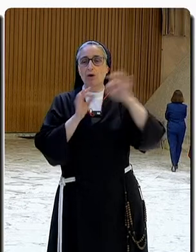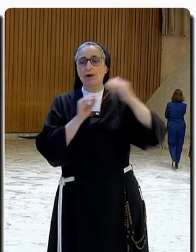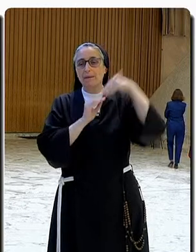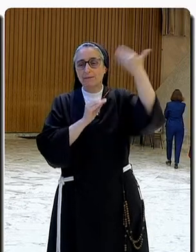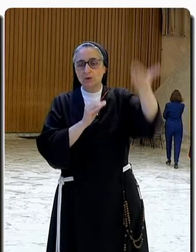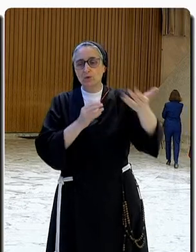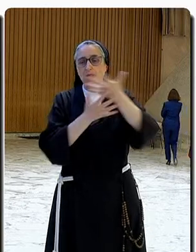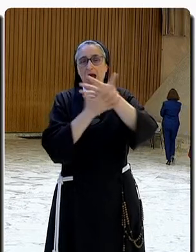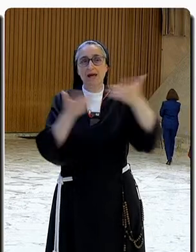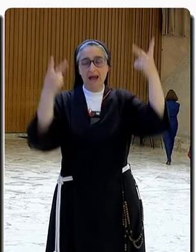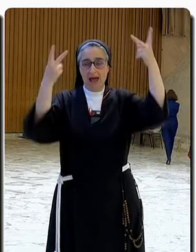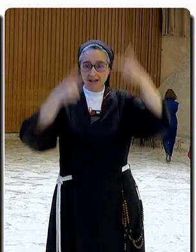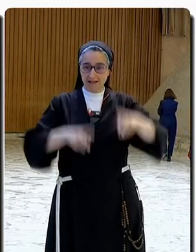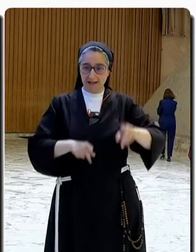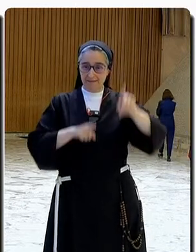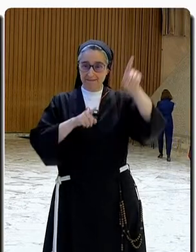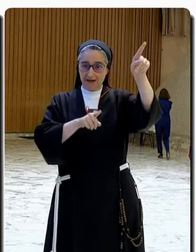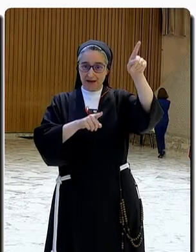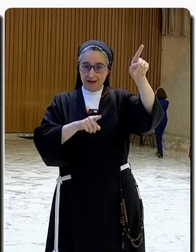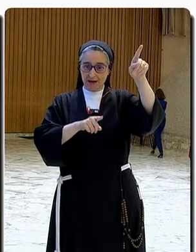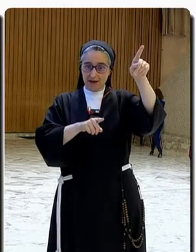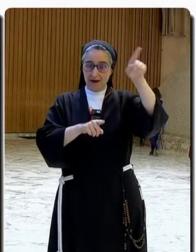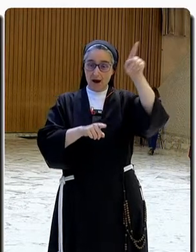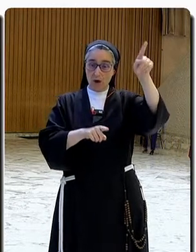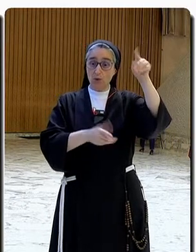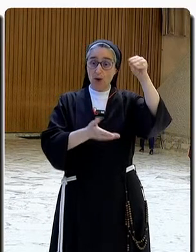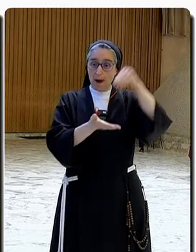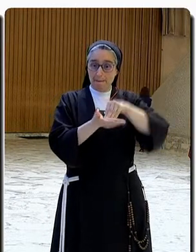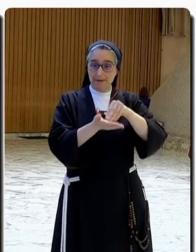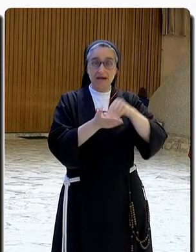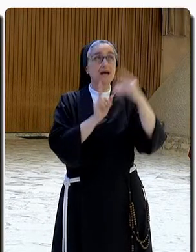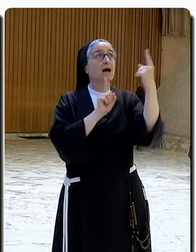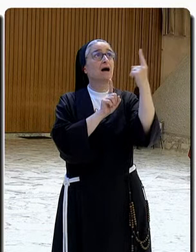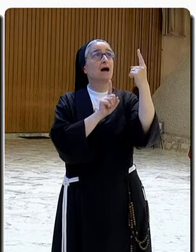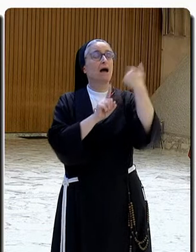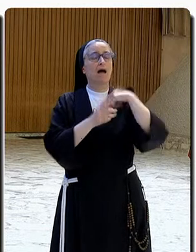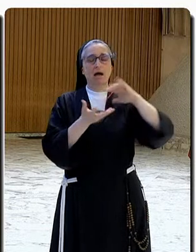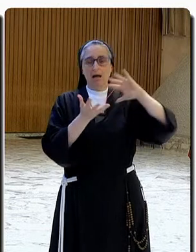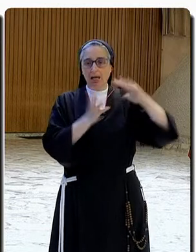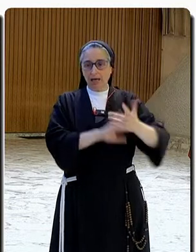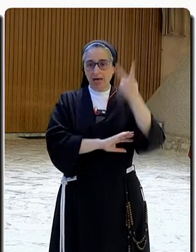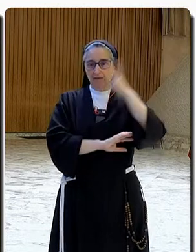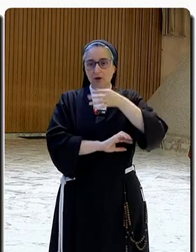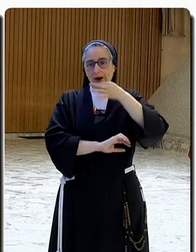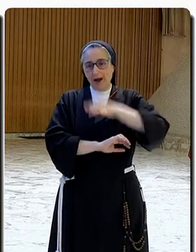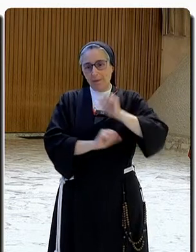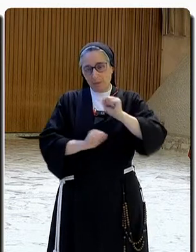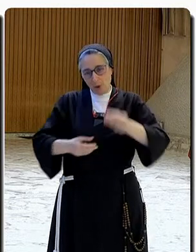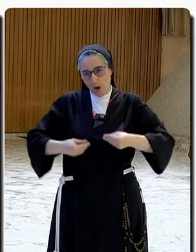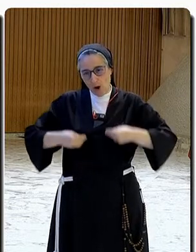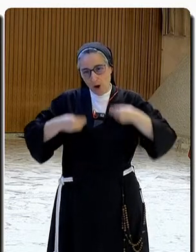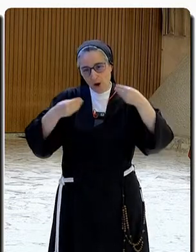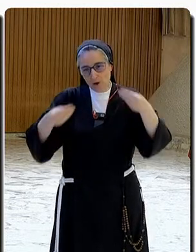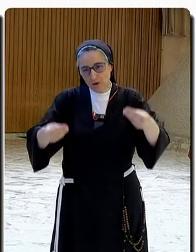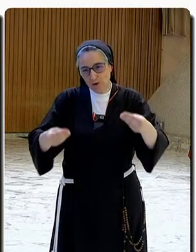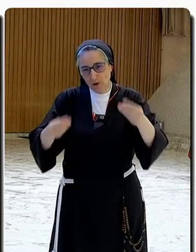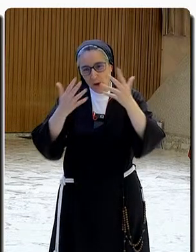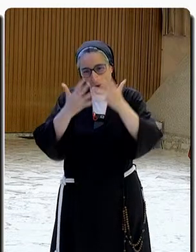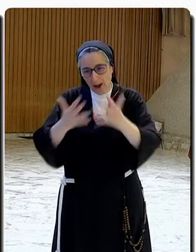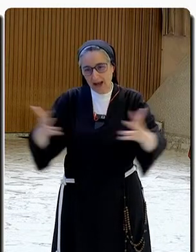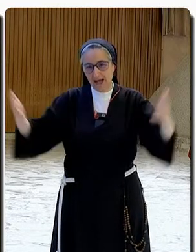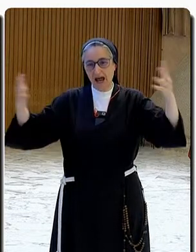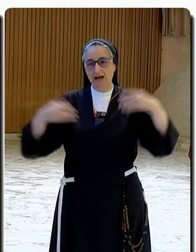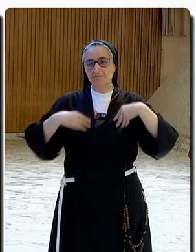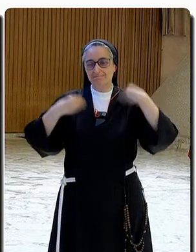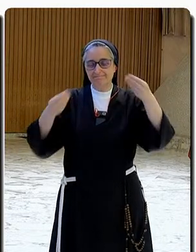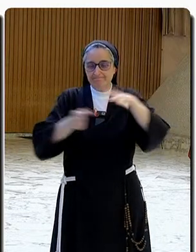autentico, e alla cui presenza possiamo imparare a diventare più capaci di un amore ancora più